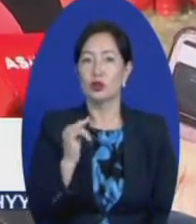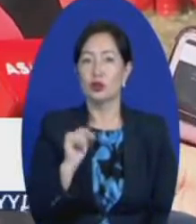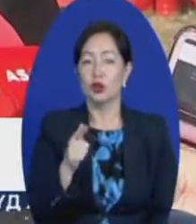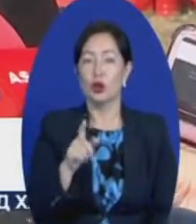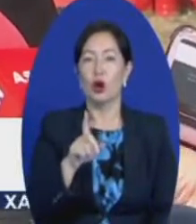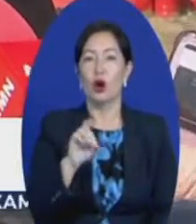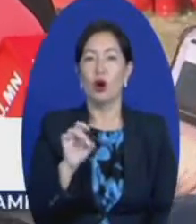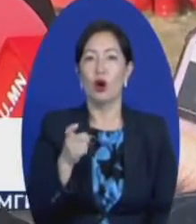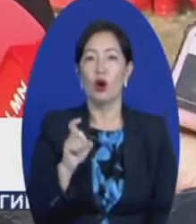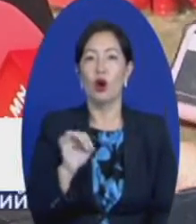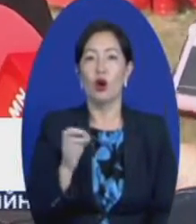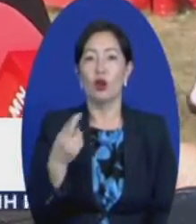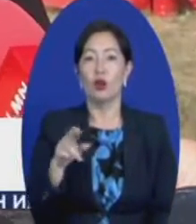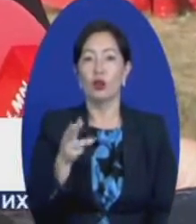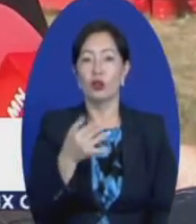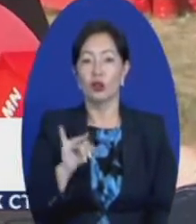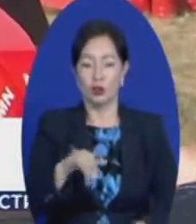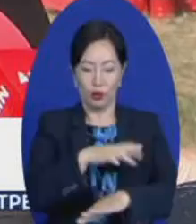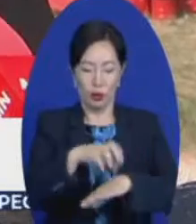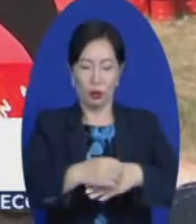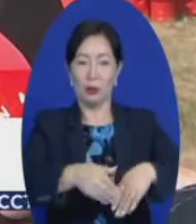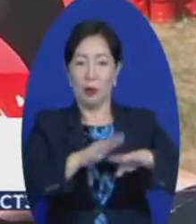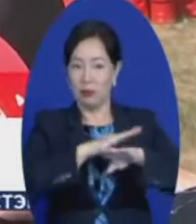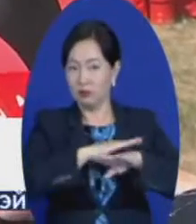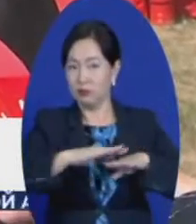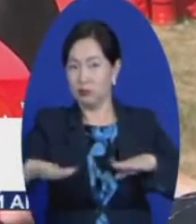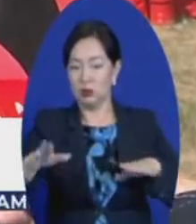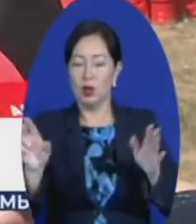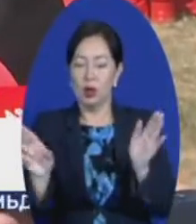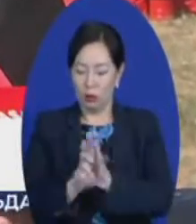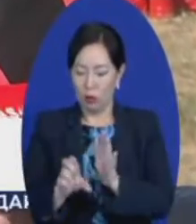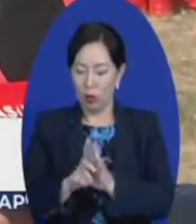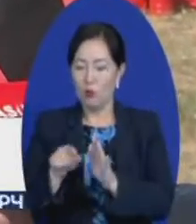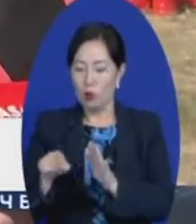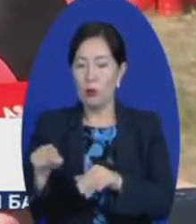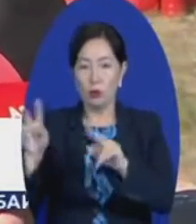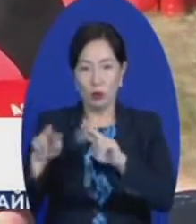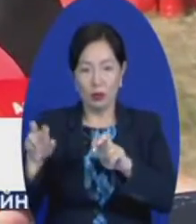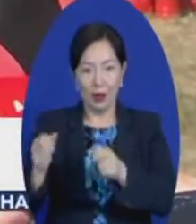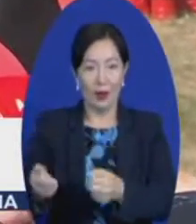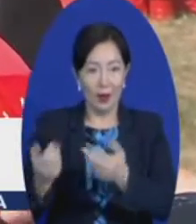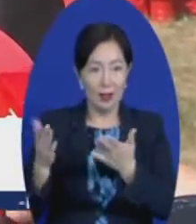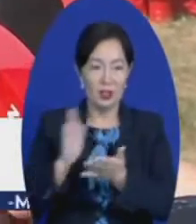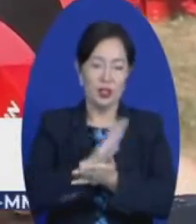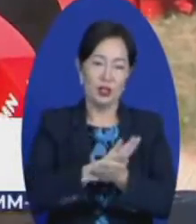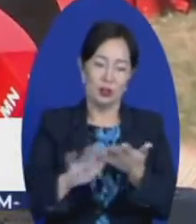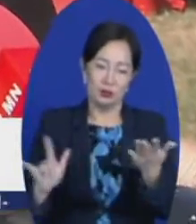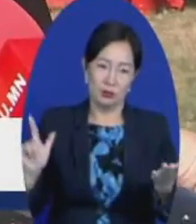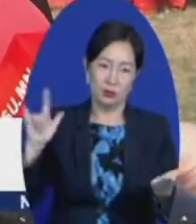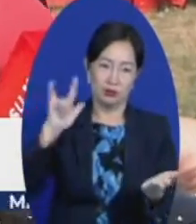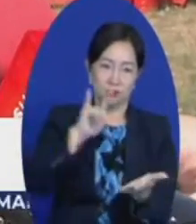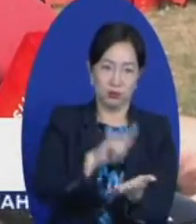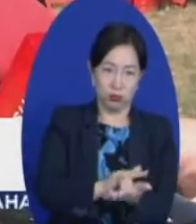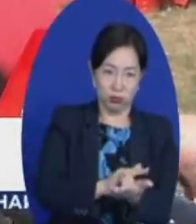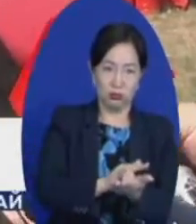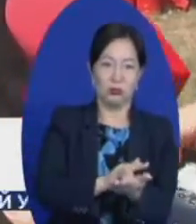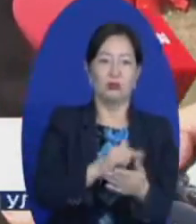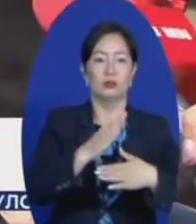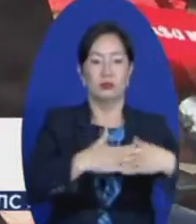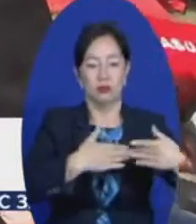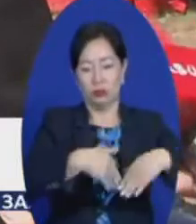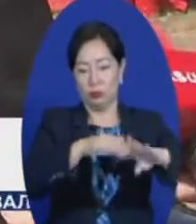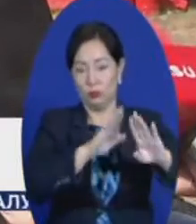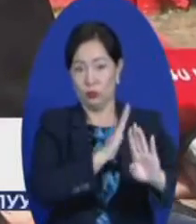бол хамгийн одоо байгуулах боломжтой газар гэж одоо судалгаанд гарсан. Яг л энэ шинэ онгоцны бодлын бүтээн байгуулалт